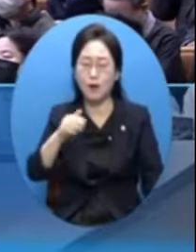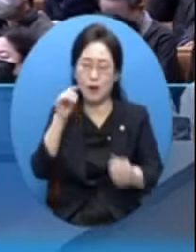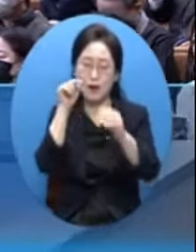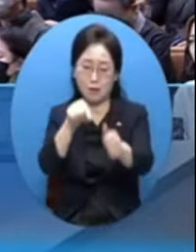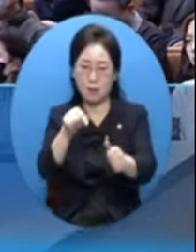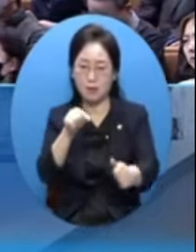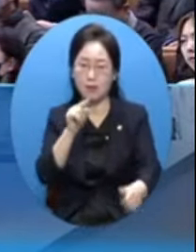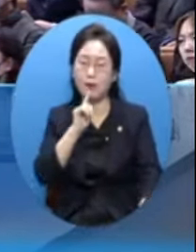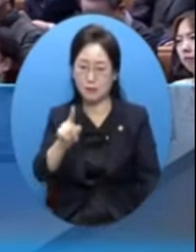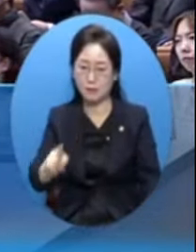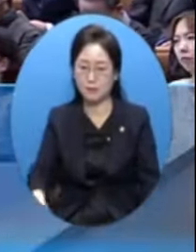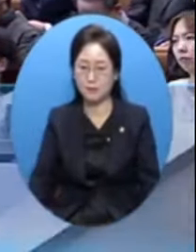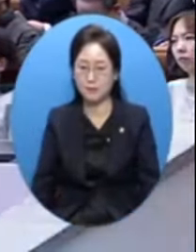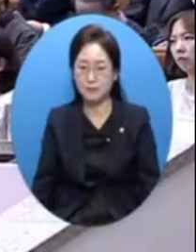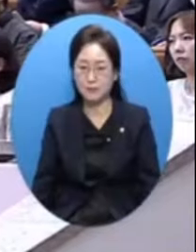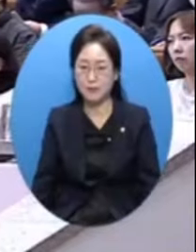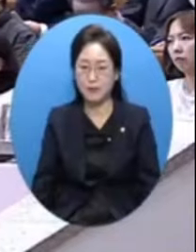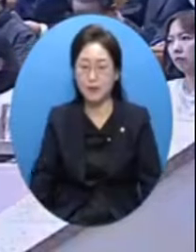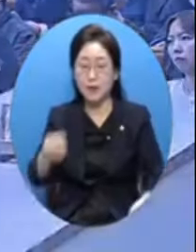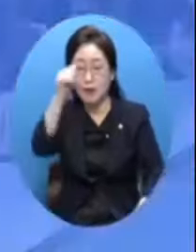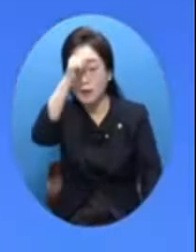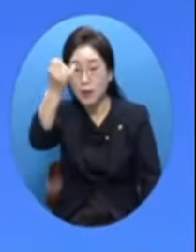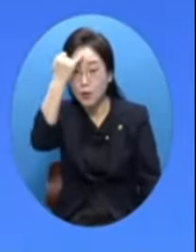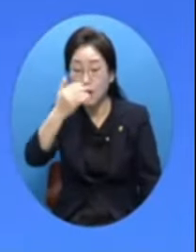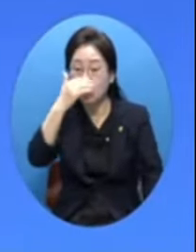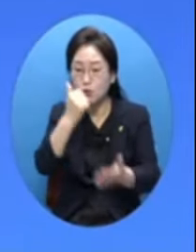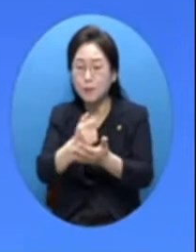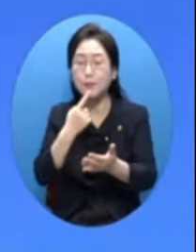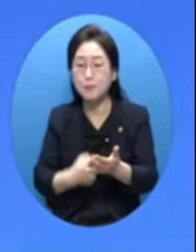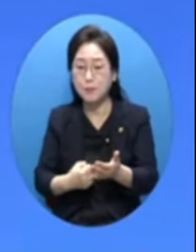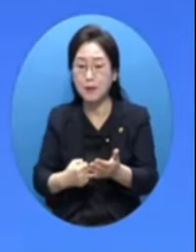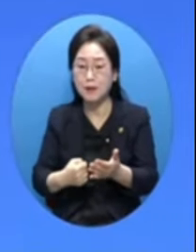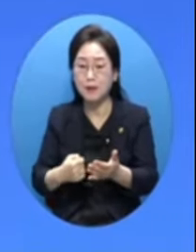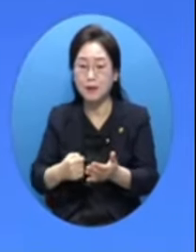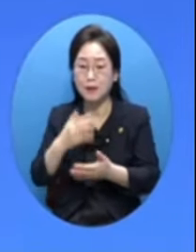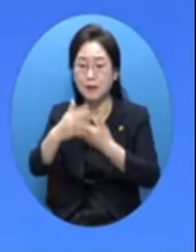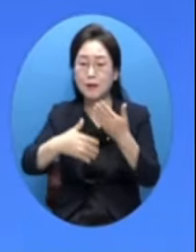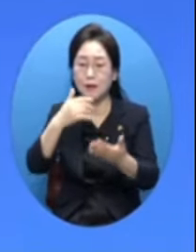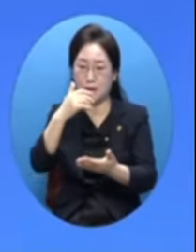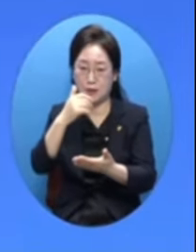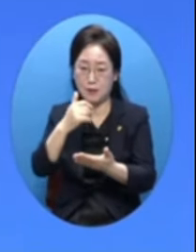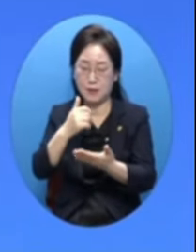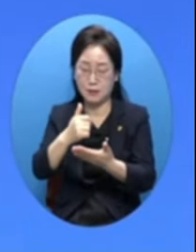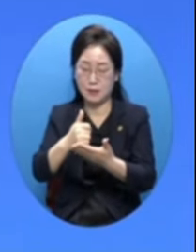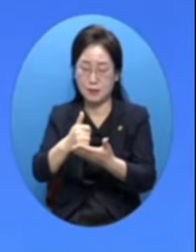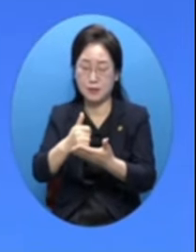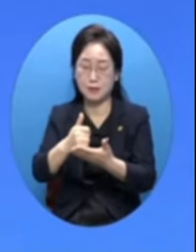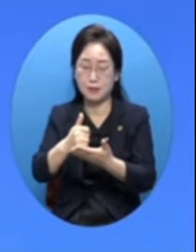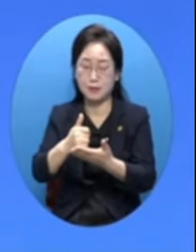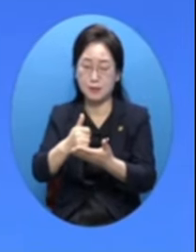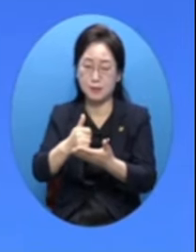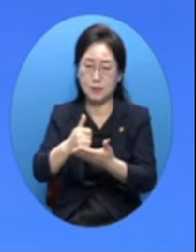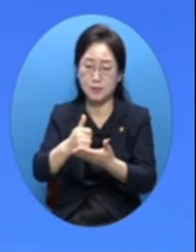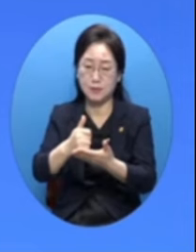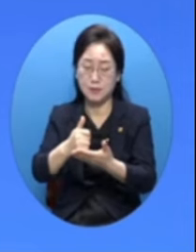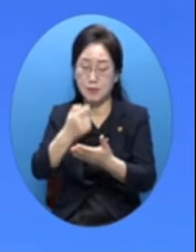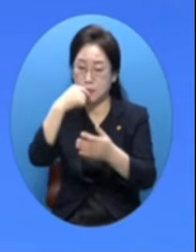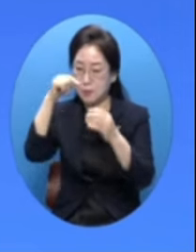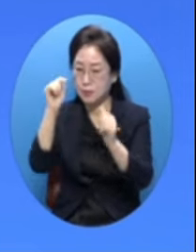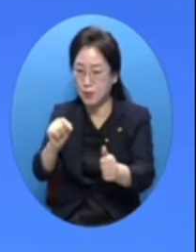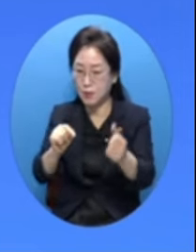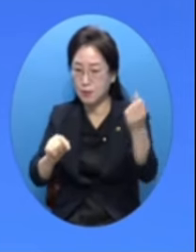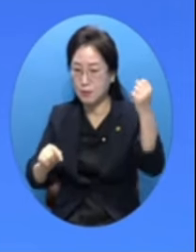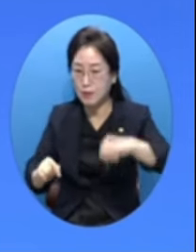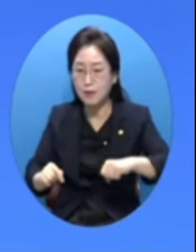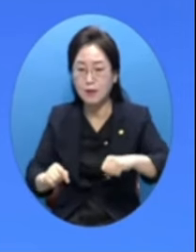하시니라. 아담과 하와가 죄짓고 하나님 앞에 하나님의 명령을 어겼을 때